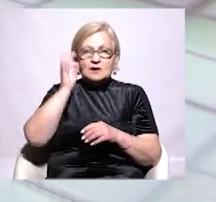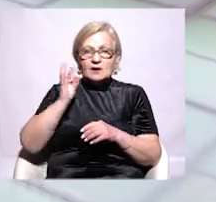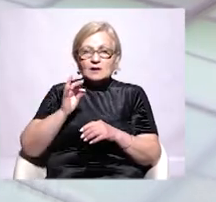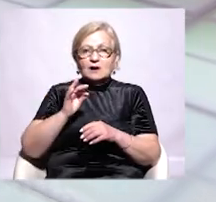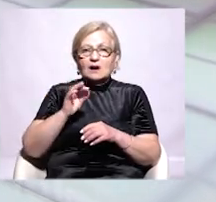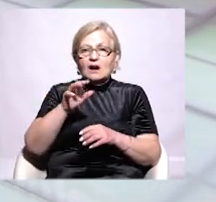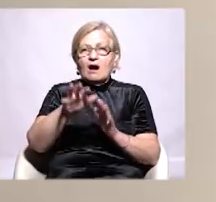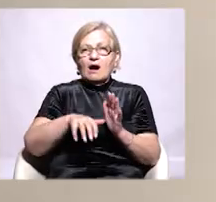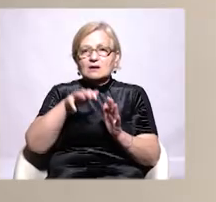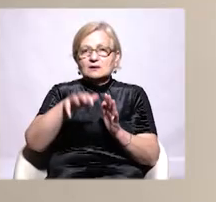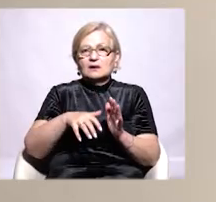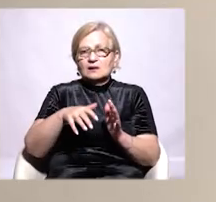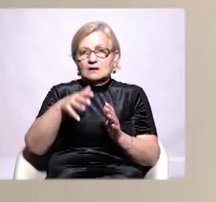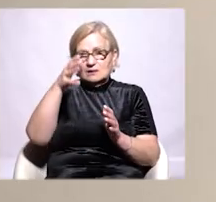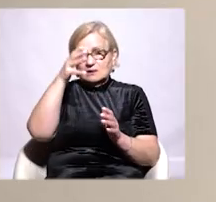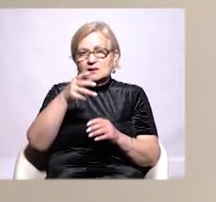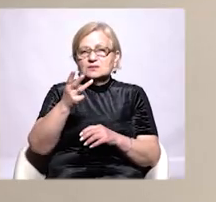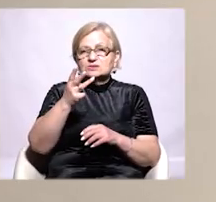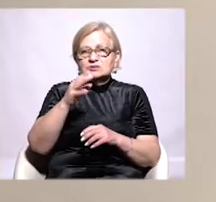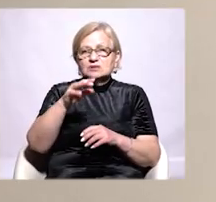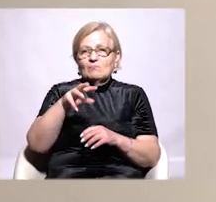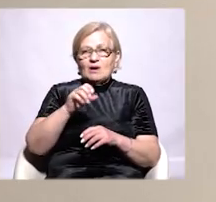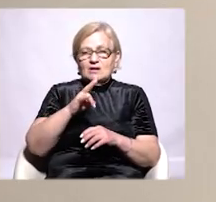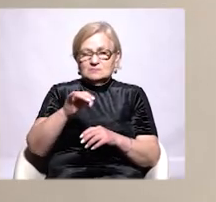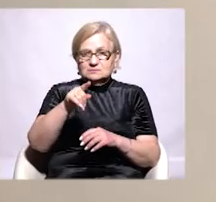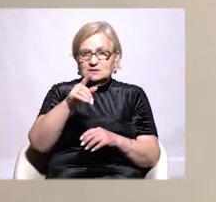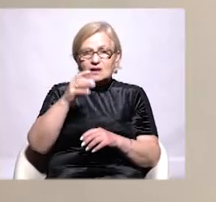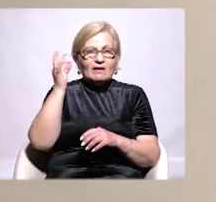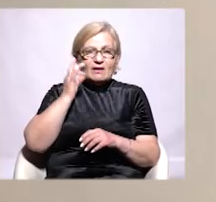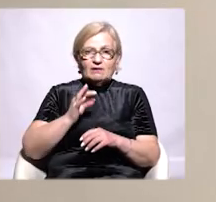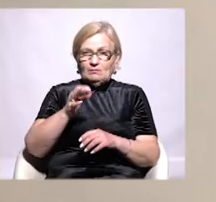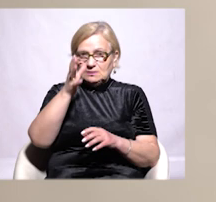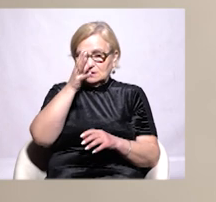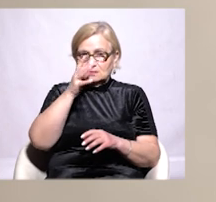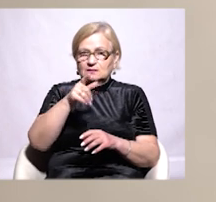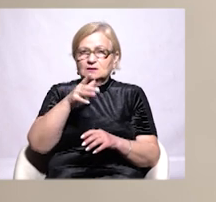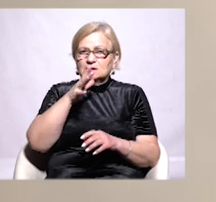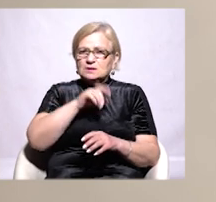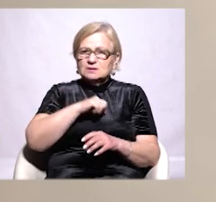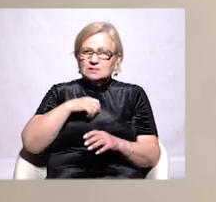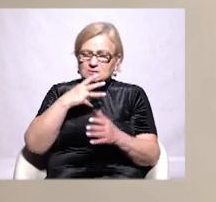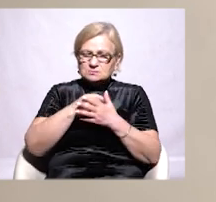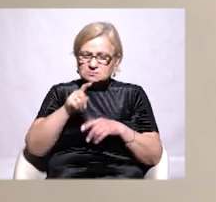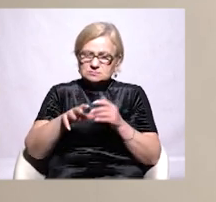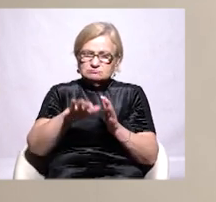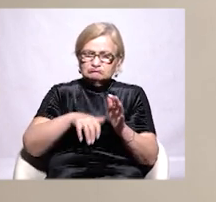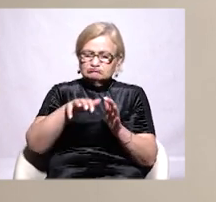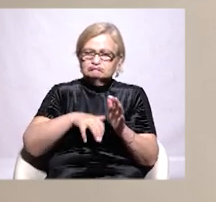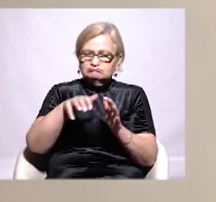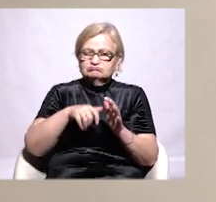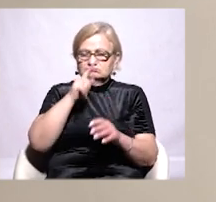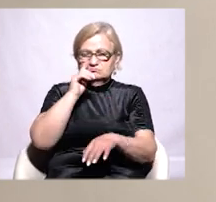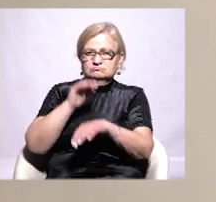tvitnasavli arkheologi Heinrich Schliemann. Რომელმაც თავისი არქეოლოგიური გათხრებით დაამტკიცა ის,